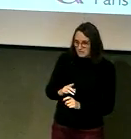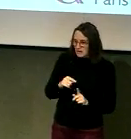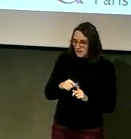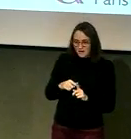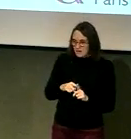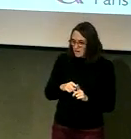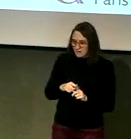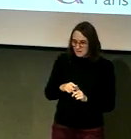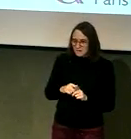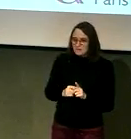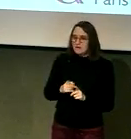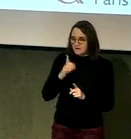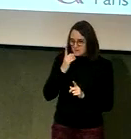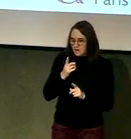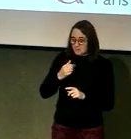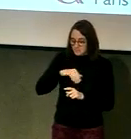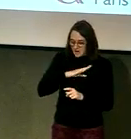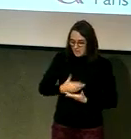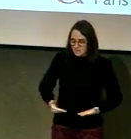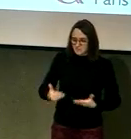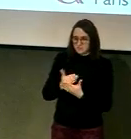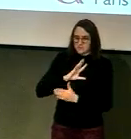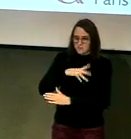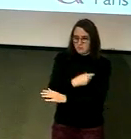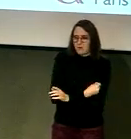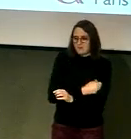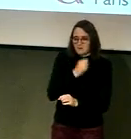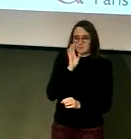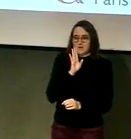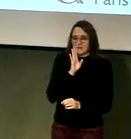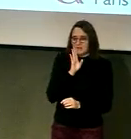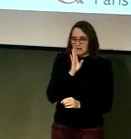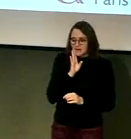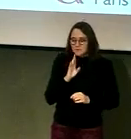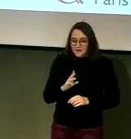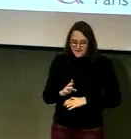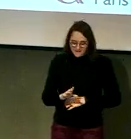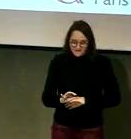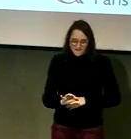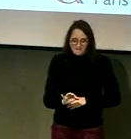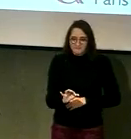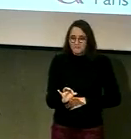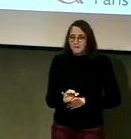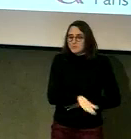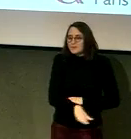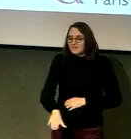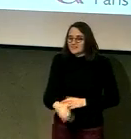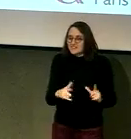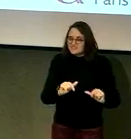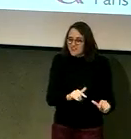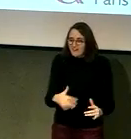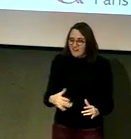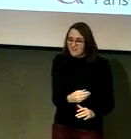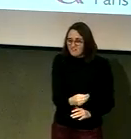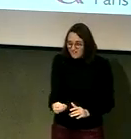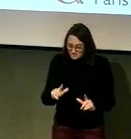un burn-out parental. La fratrie demande des attentions qui n'ont rien à voir avec la demande d'un nouveau-né ou de tous